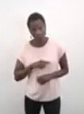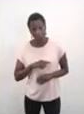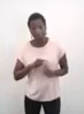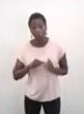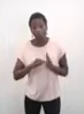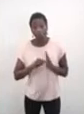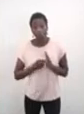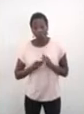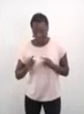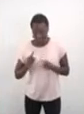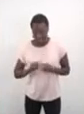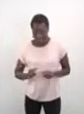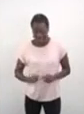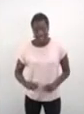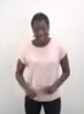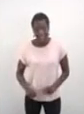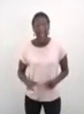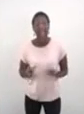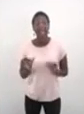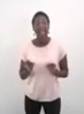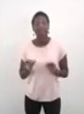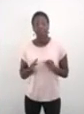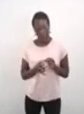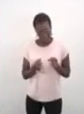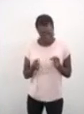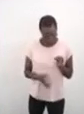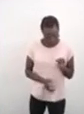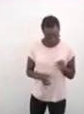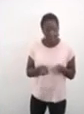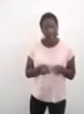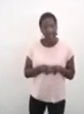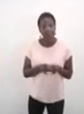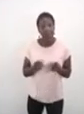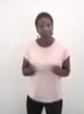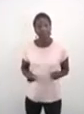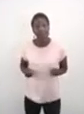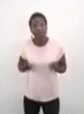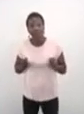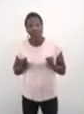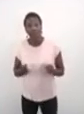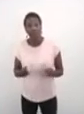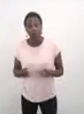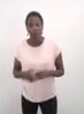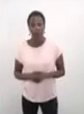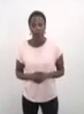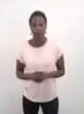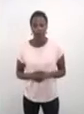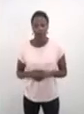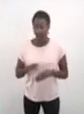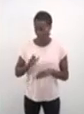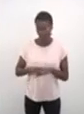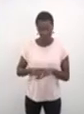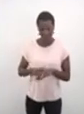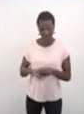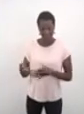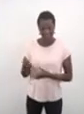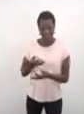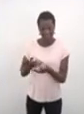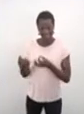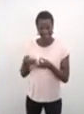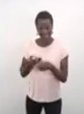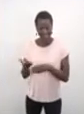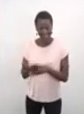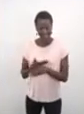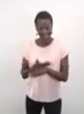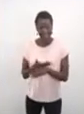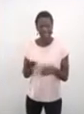et d'étape sur nos résultats, nos engagements. Vous avez préféré nous resservir les procès d'intention en